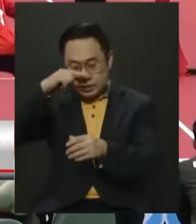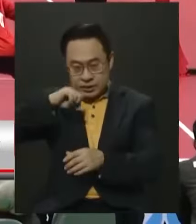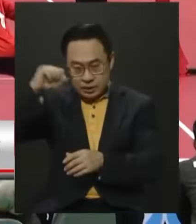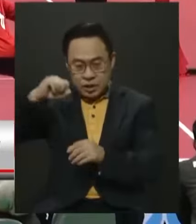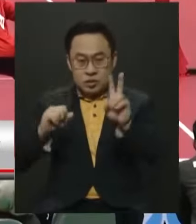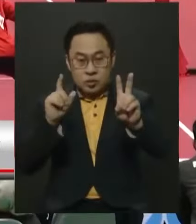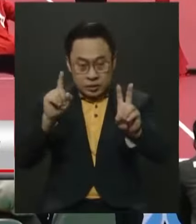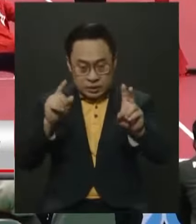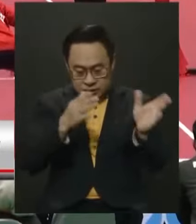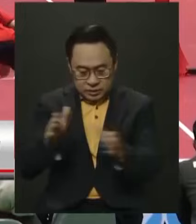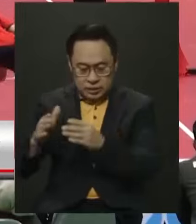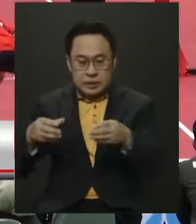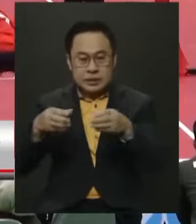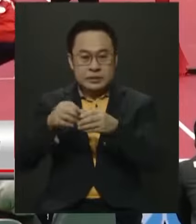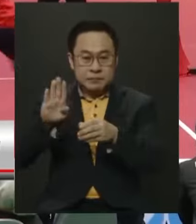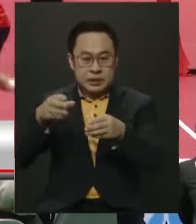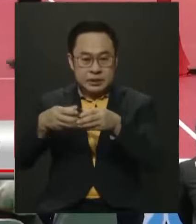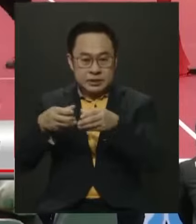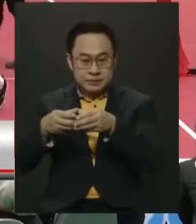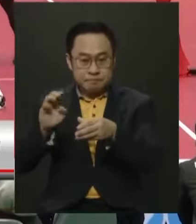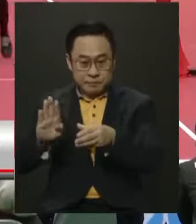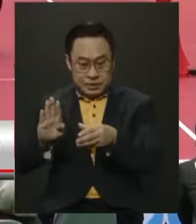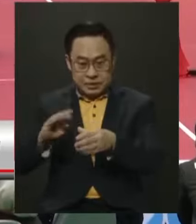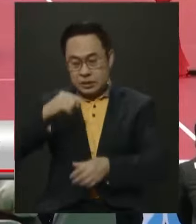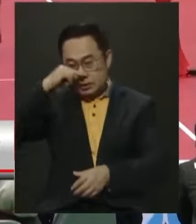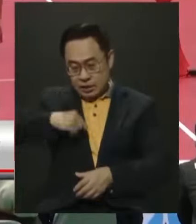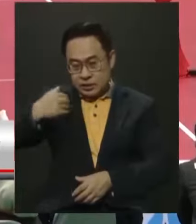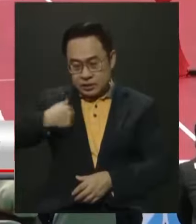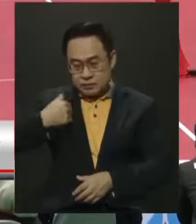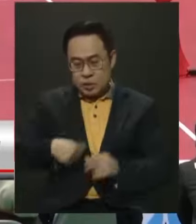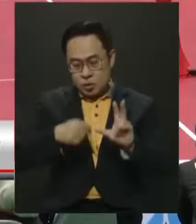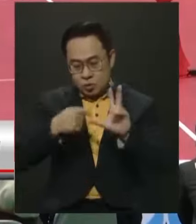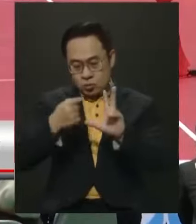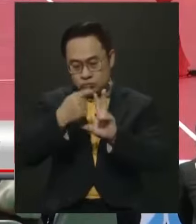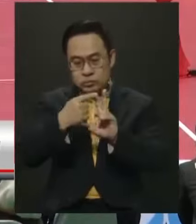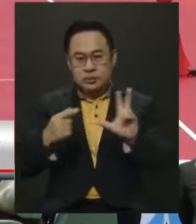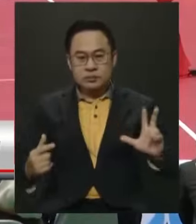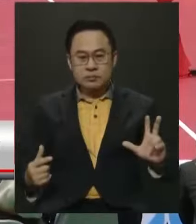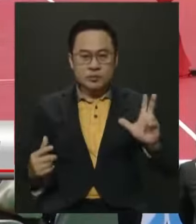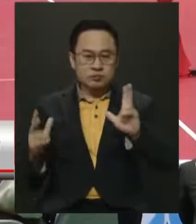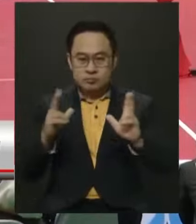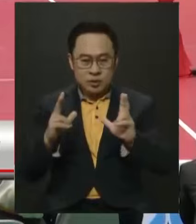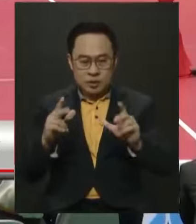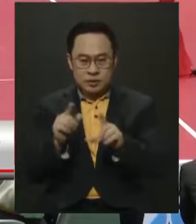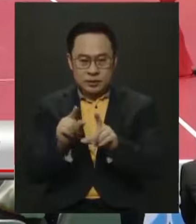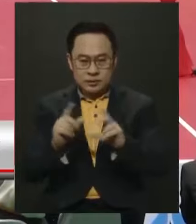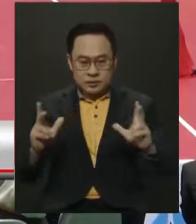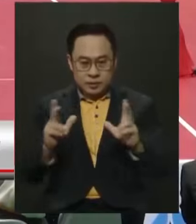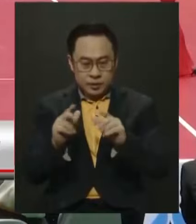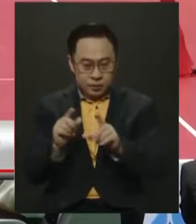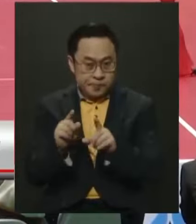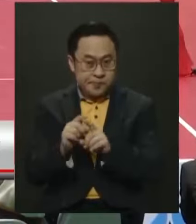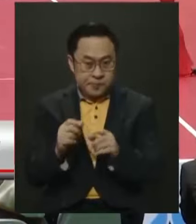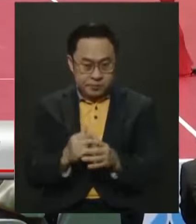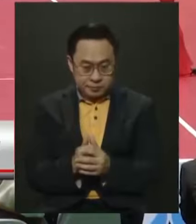นะครับมาดูทีม B กันต่อครับไทยเนี่ยส่งศิริวัฒน์สาขาราชันวิพันธ์แล้วก็ทวีศักดิ์ทองสายครับลงไปเล่น